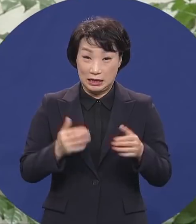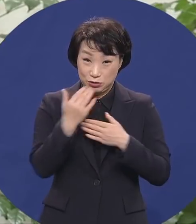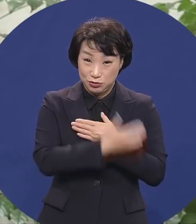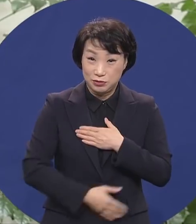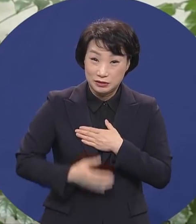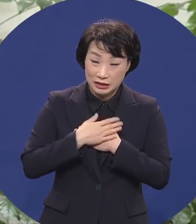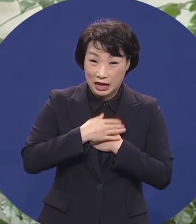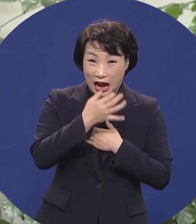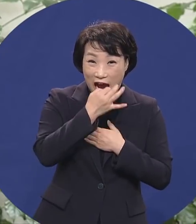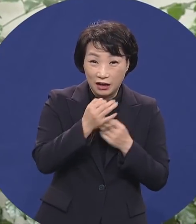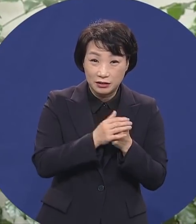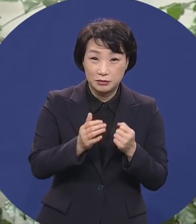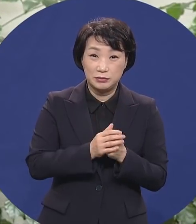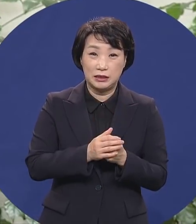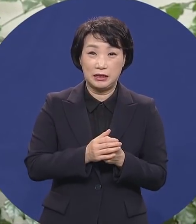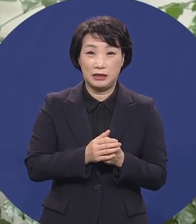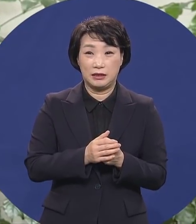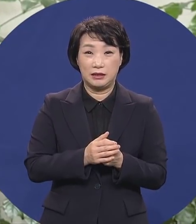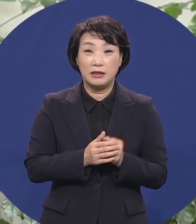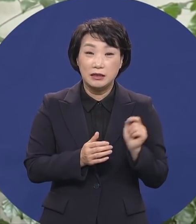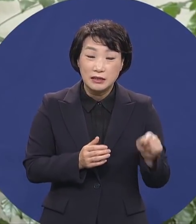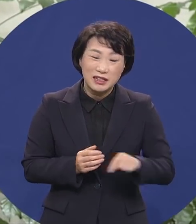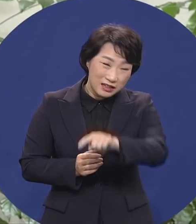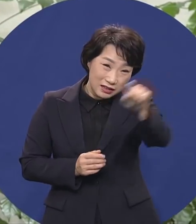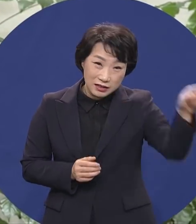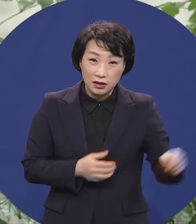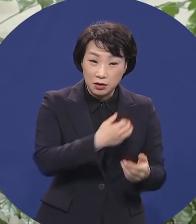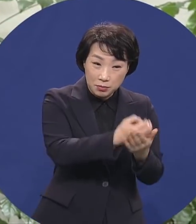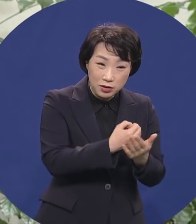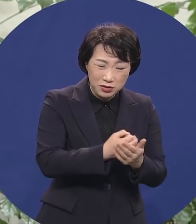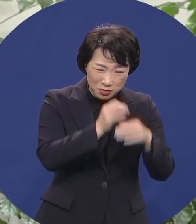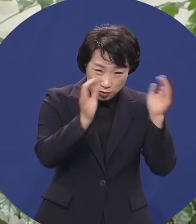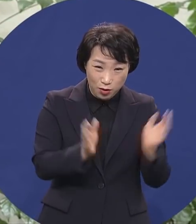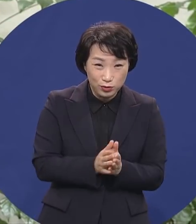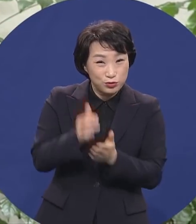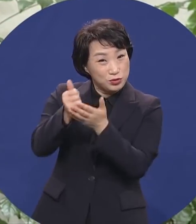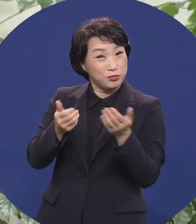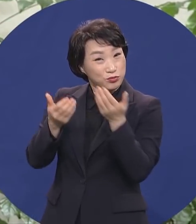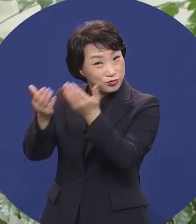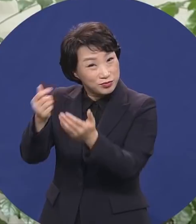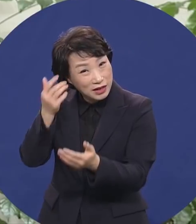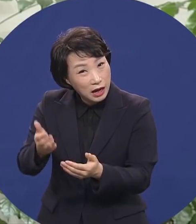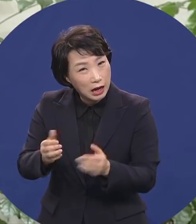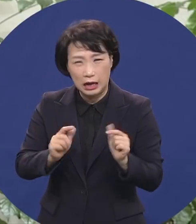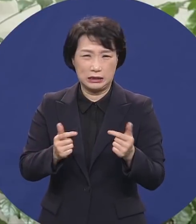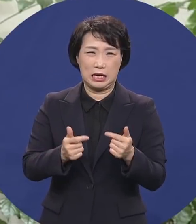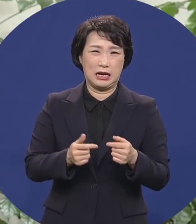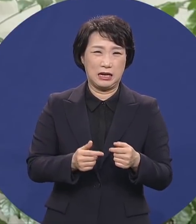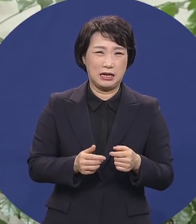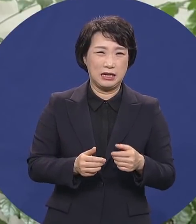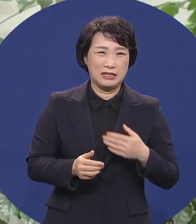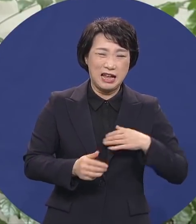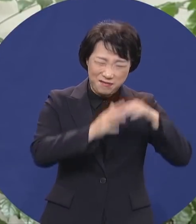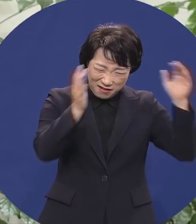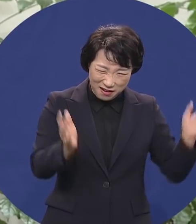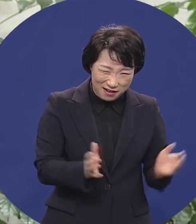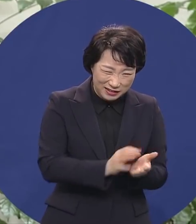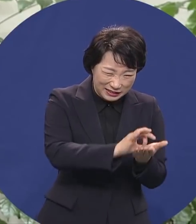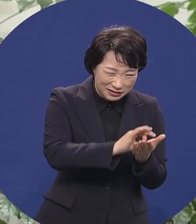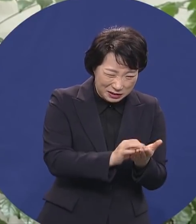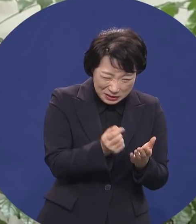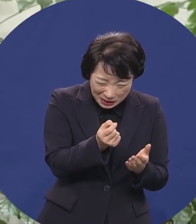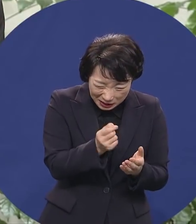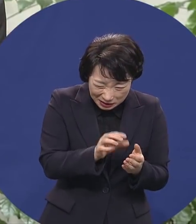육신의 욕심 때문에 그거 다 벌어서 다 주님 주려고 합니까? 저 다 쓰고 조금 하나님께